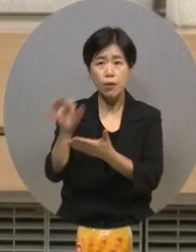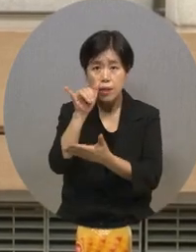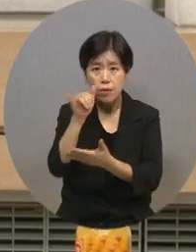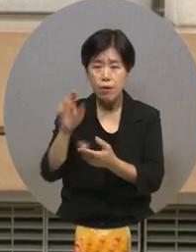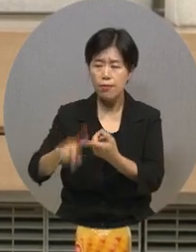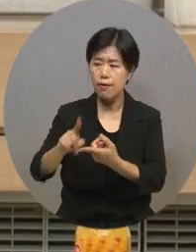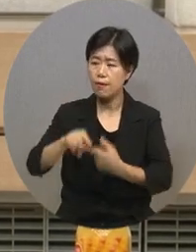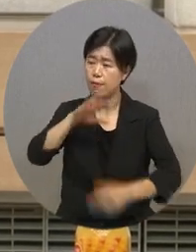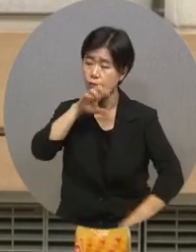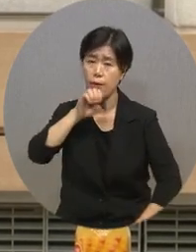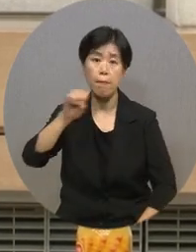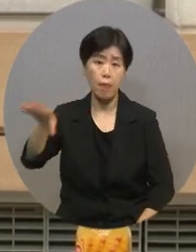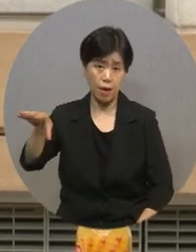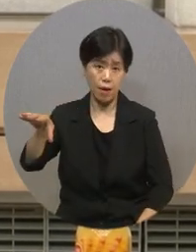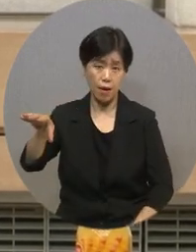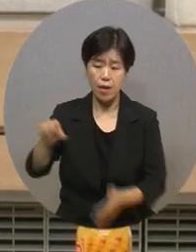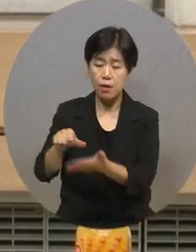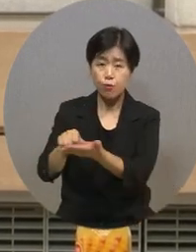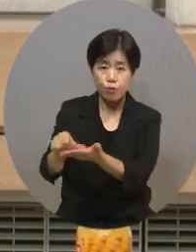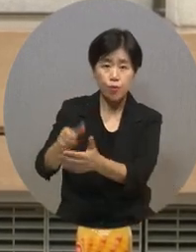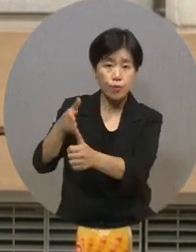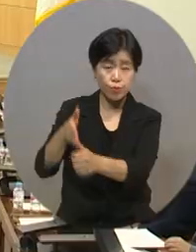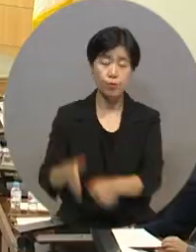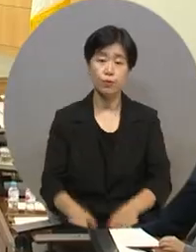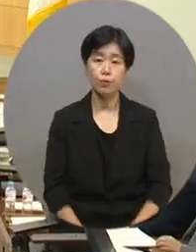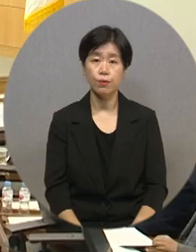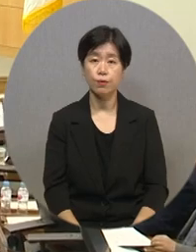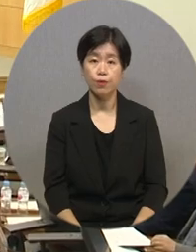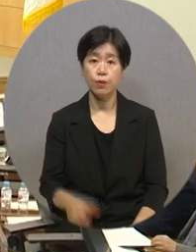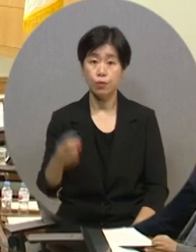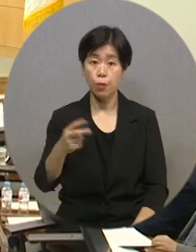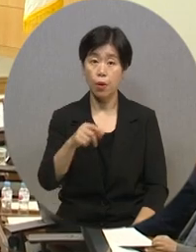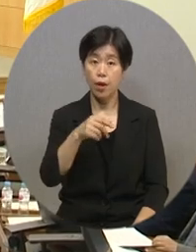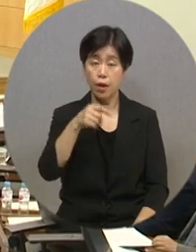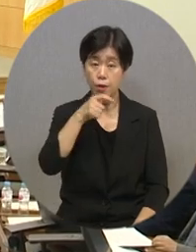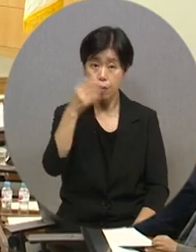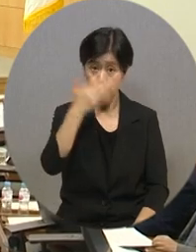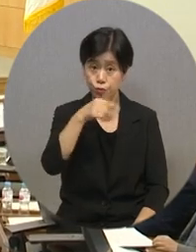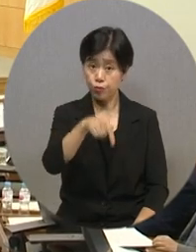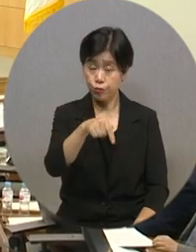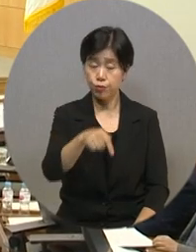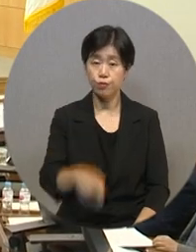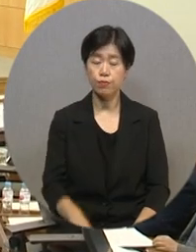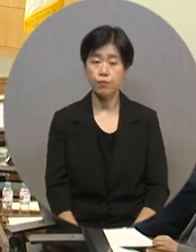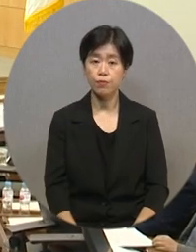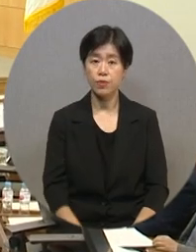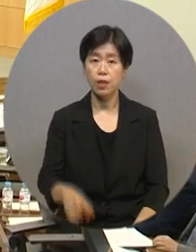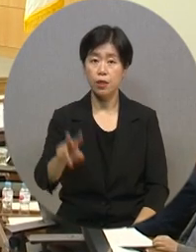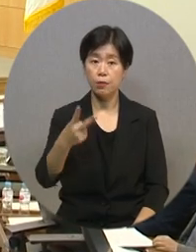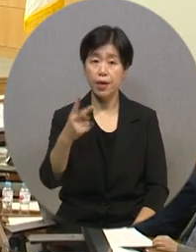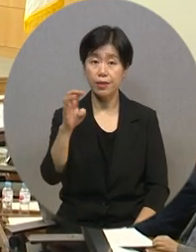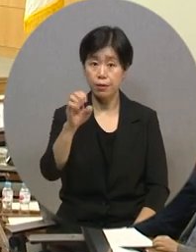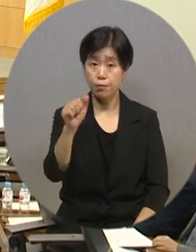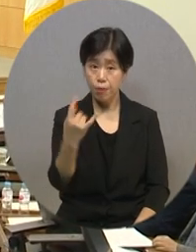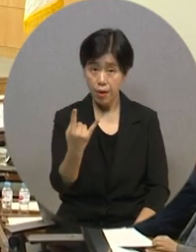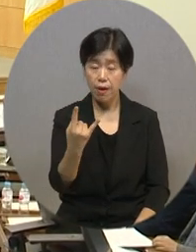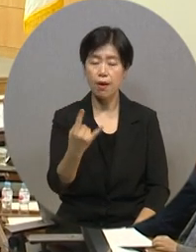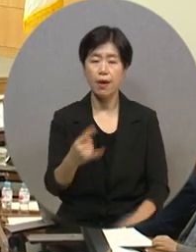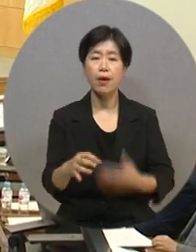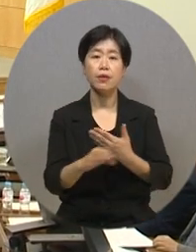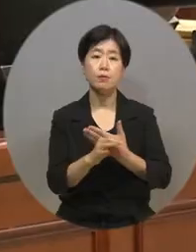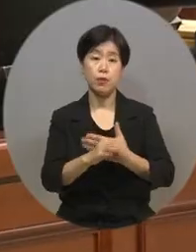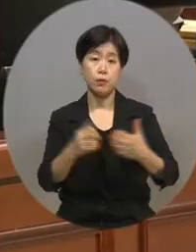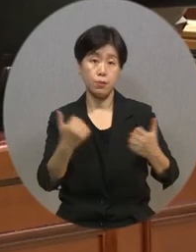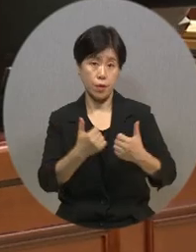유감을 표하며 즉각 삭제할 것을 촉구했고 여수시 의회 역시 제240회 임시회 4차